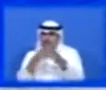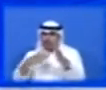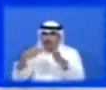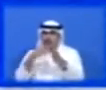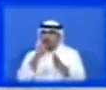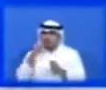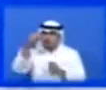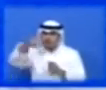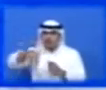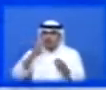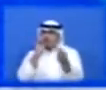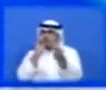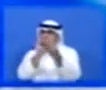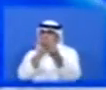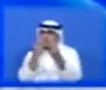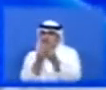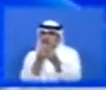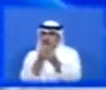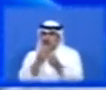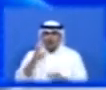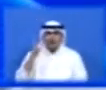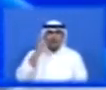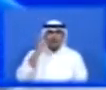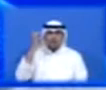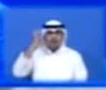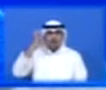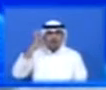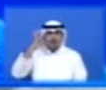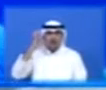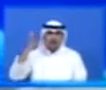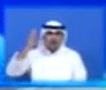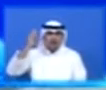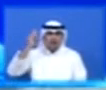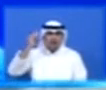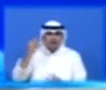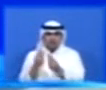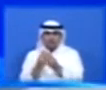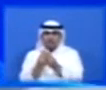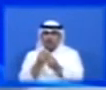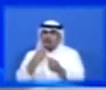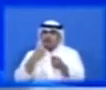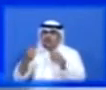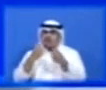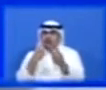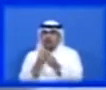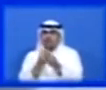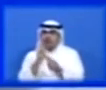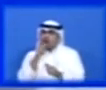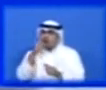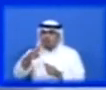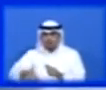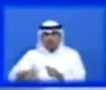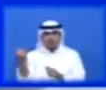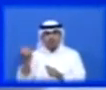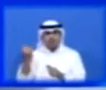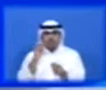تم مناقشة دعم الإعاقات الذهنية فوق 21 عاما، وتم طلب المزيد من الدراسة عليها. وأضافت